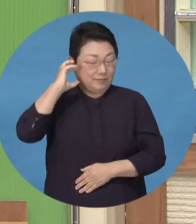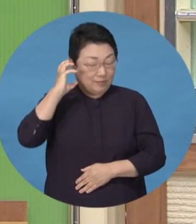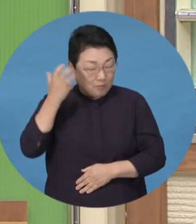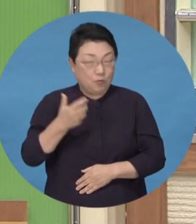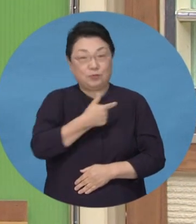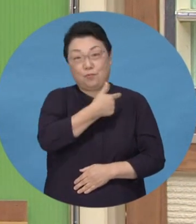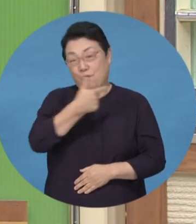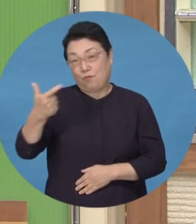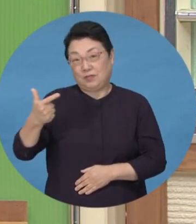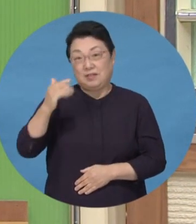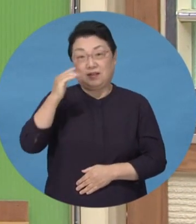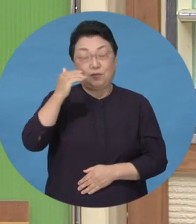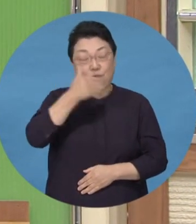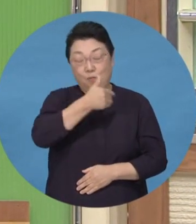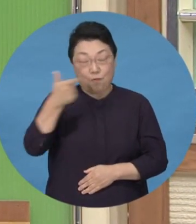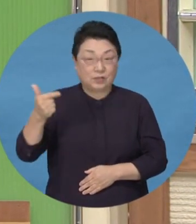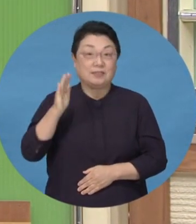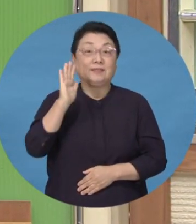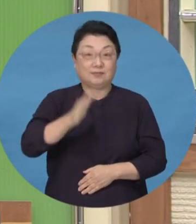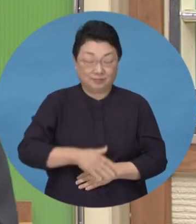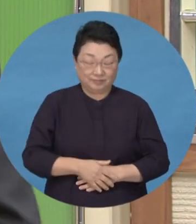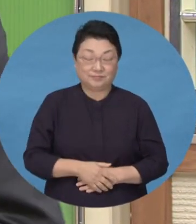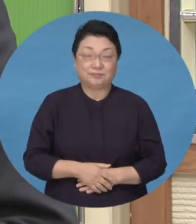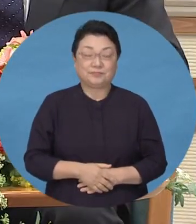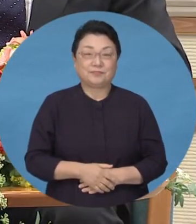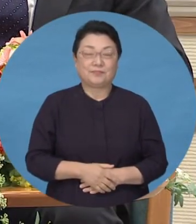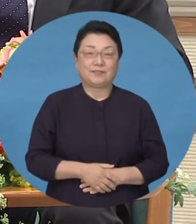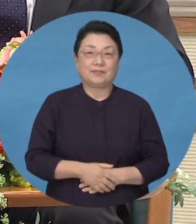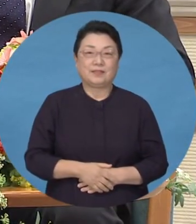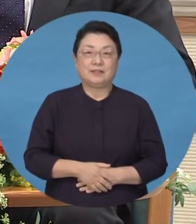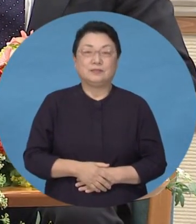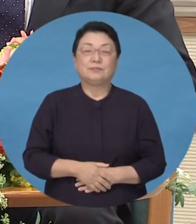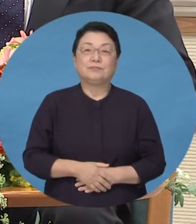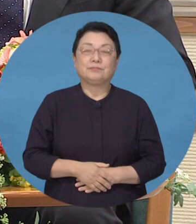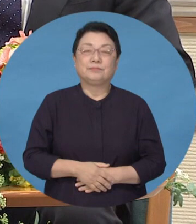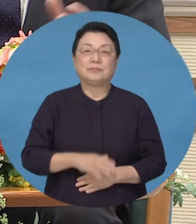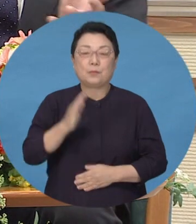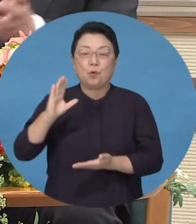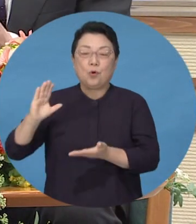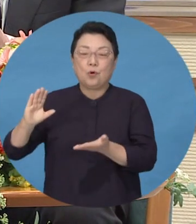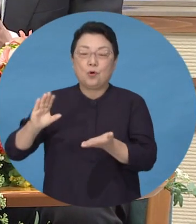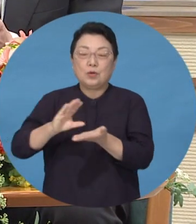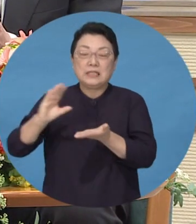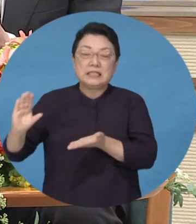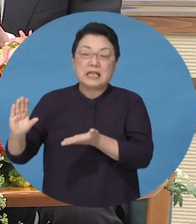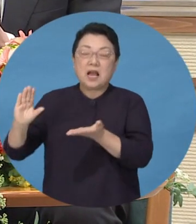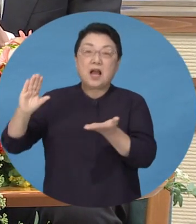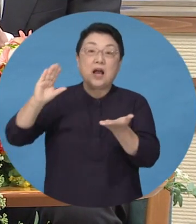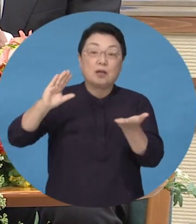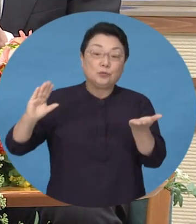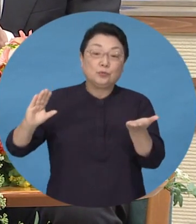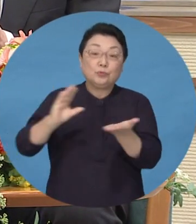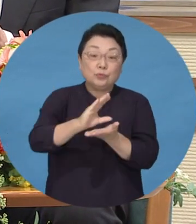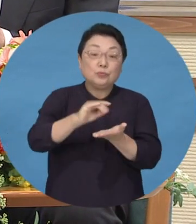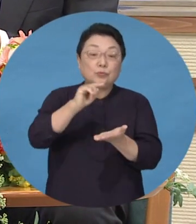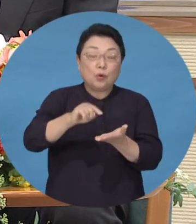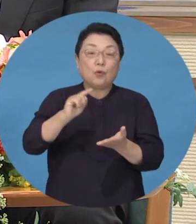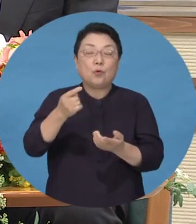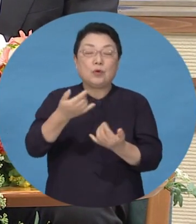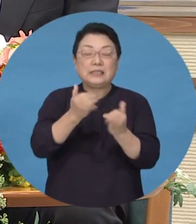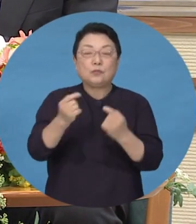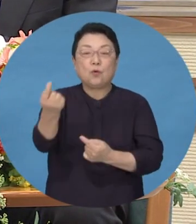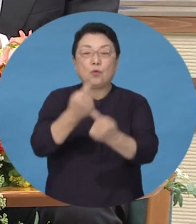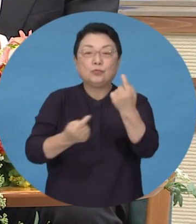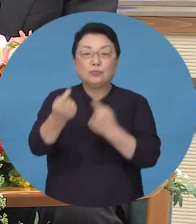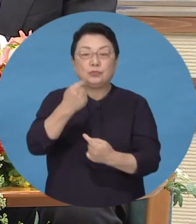出来事の一つになろうかと思っていますただりティアが来れば人が自動的に行って